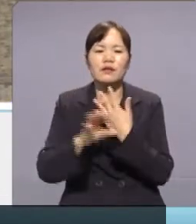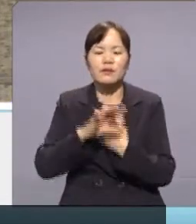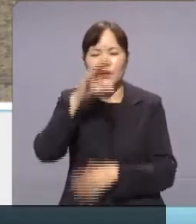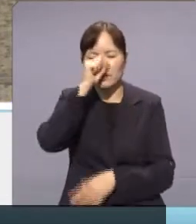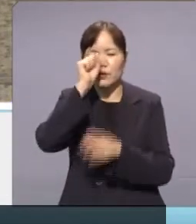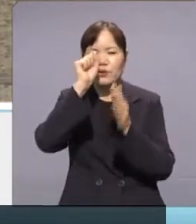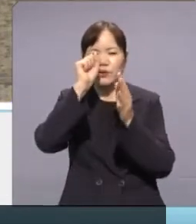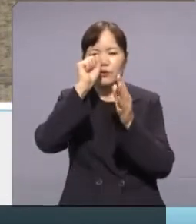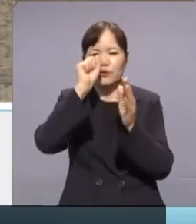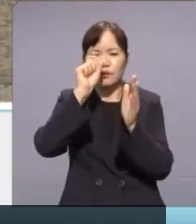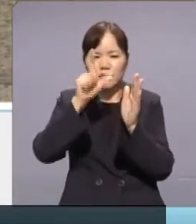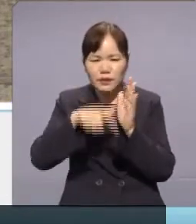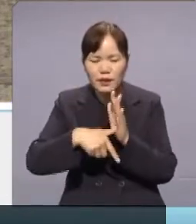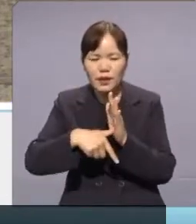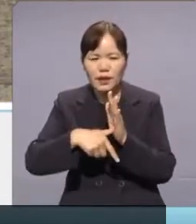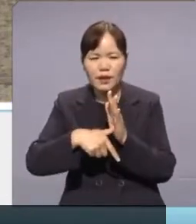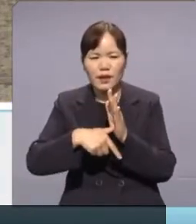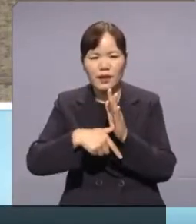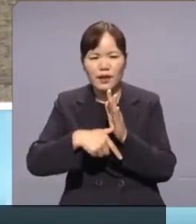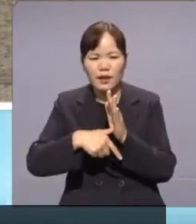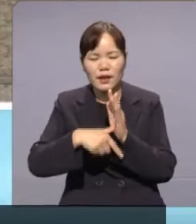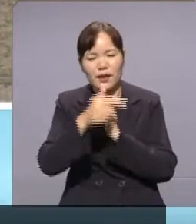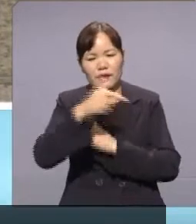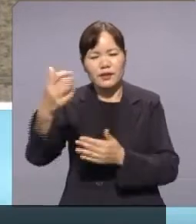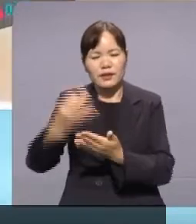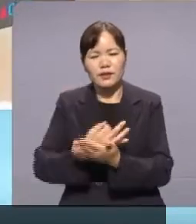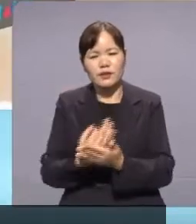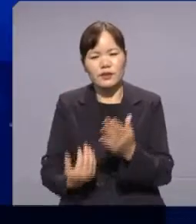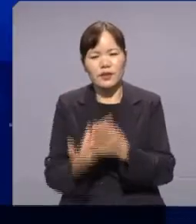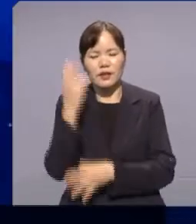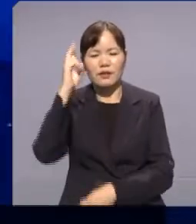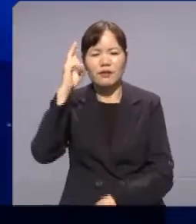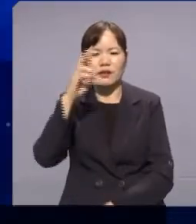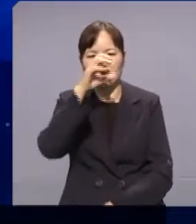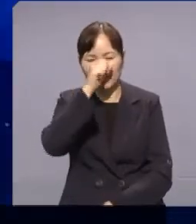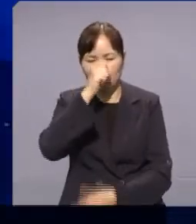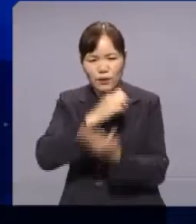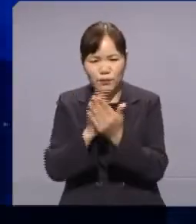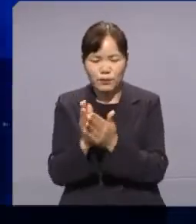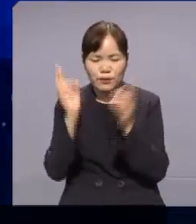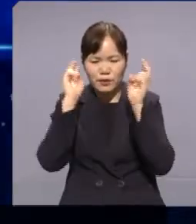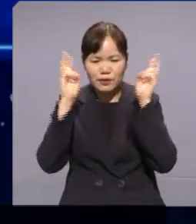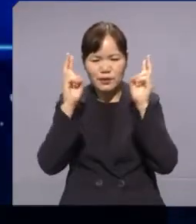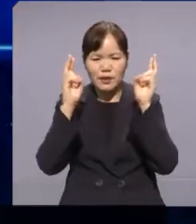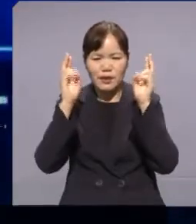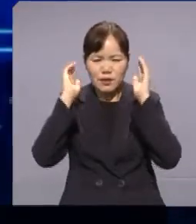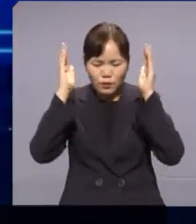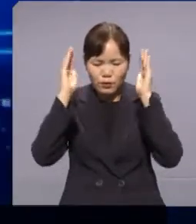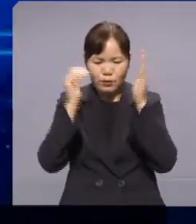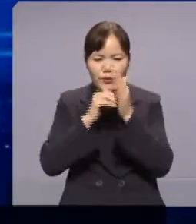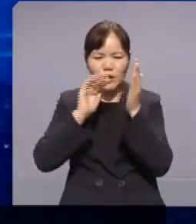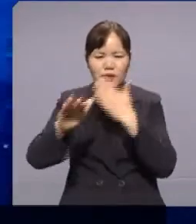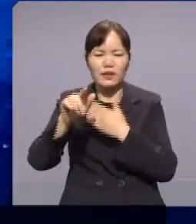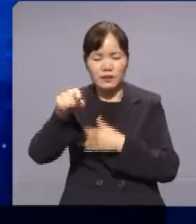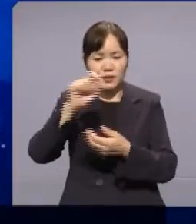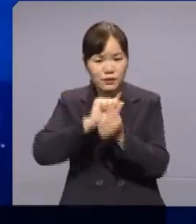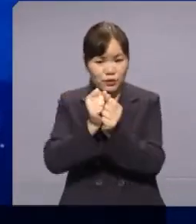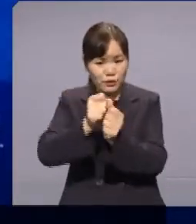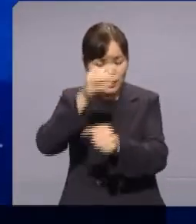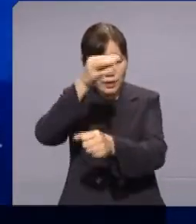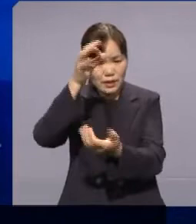올 때 크게 성공하시리라고 봅니다. 네, 뭐 좋은 분야 기업을 공부를 해서 그 주식을 싼 값에 사서